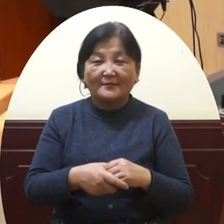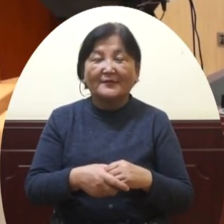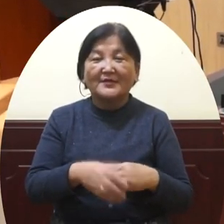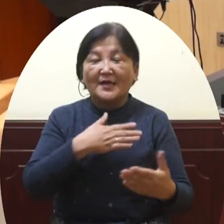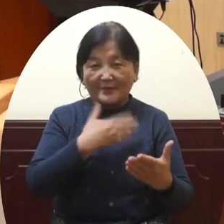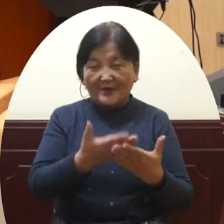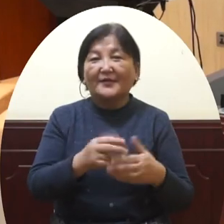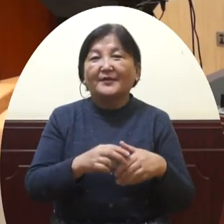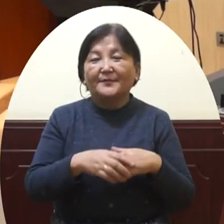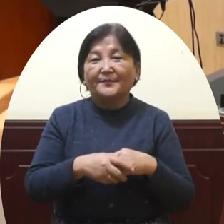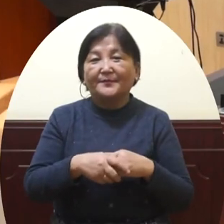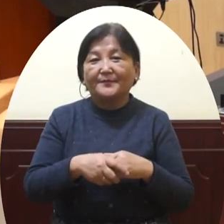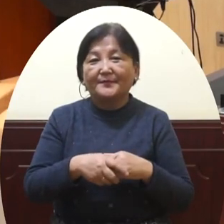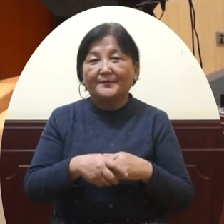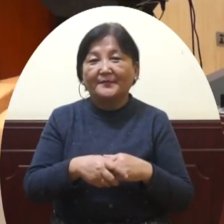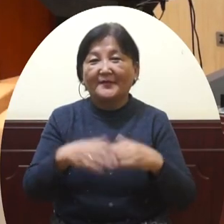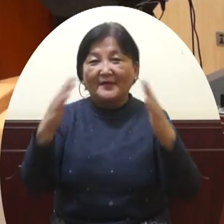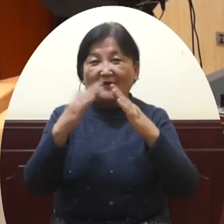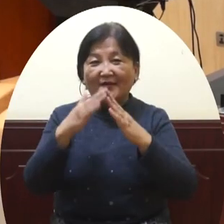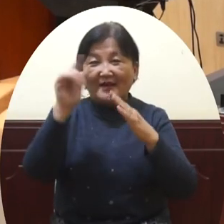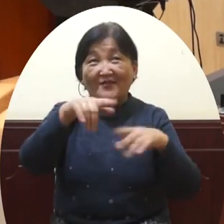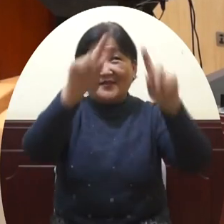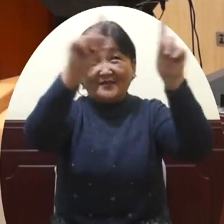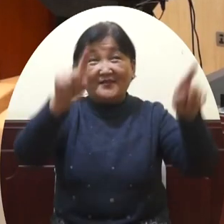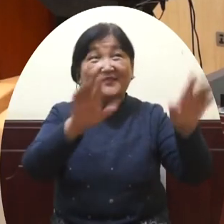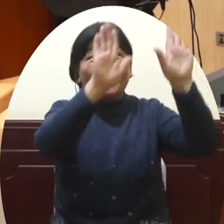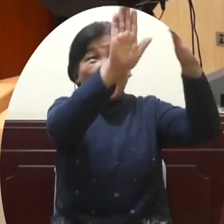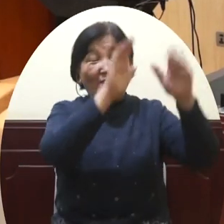Аа за баярлалаа. Гэртээ очиад үлгэнэ.